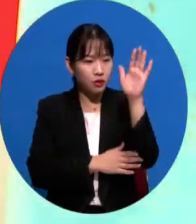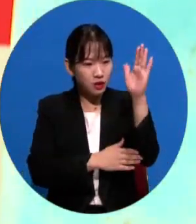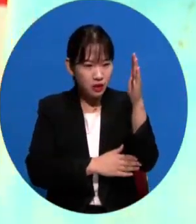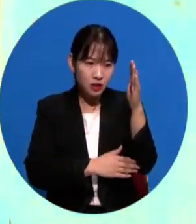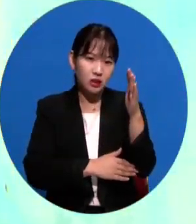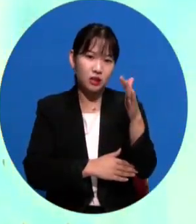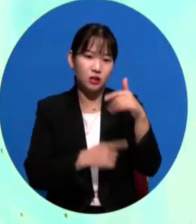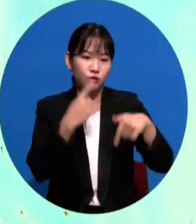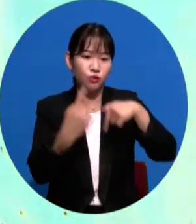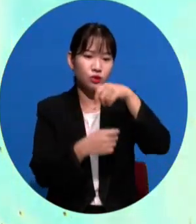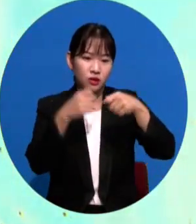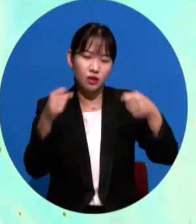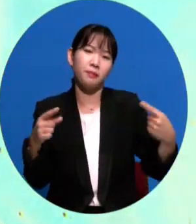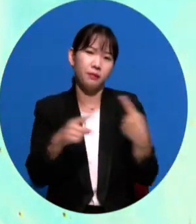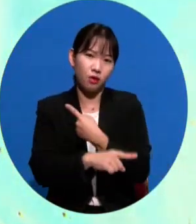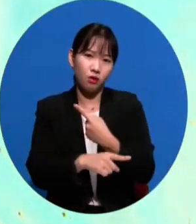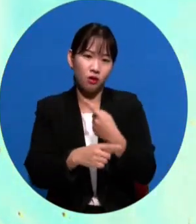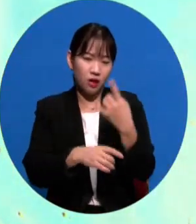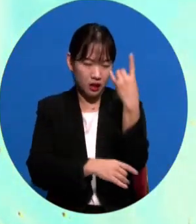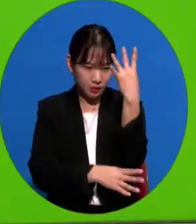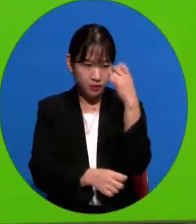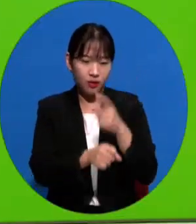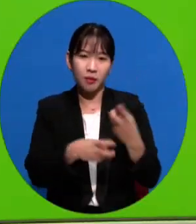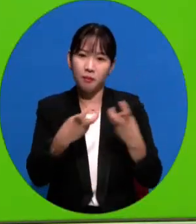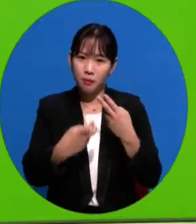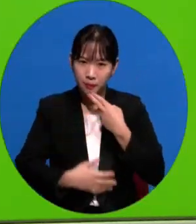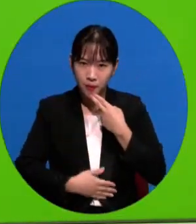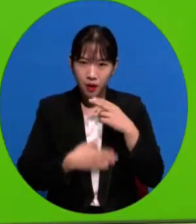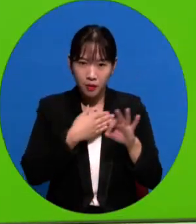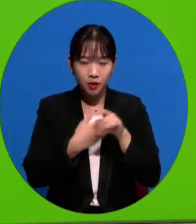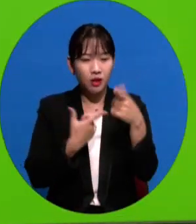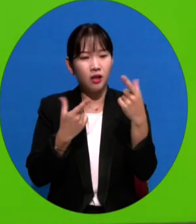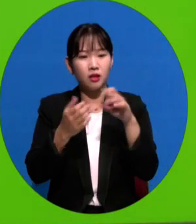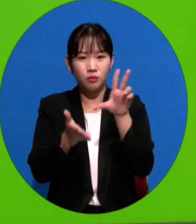등 근본적인 대책이 마련되지 않는다면 이